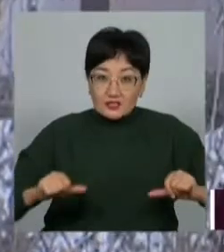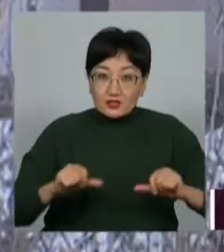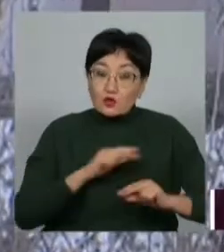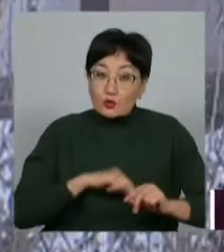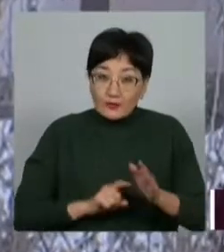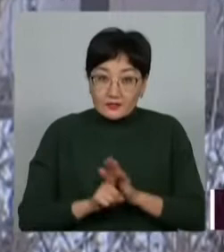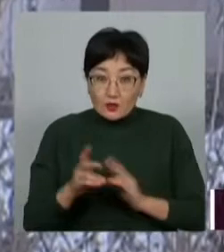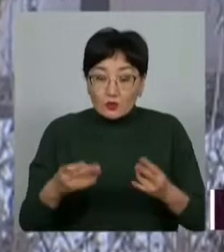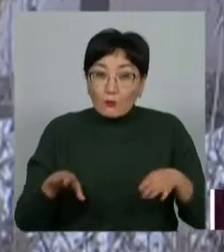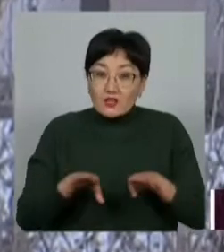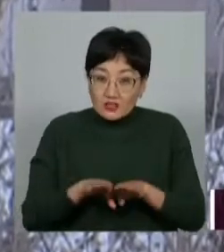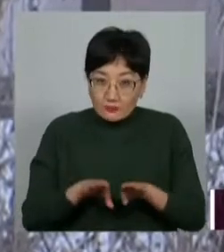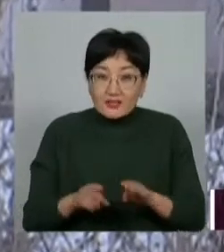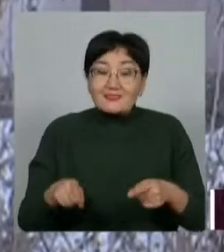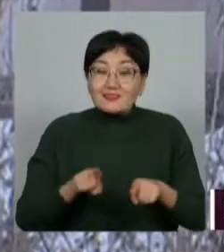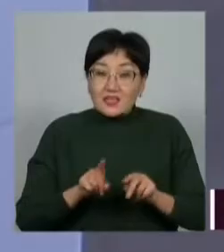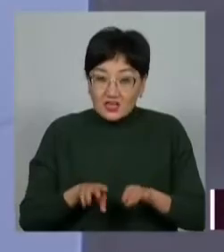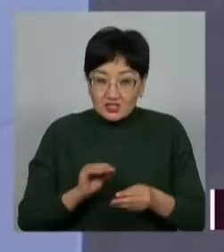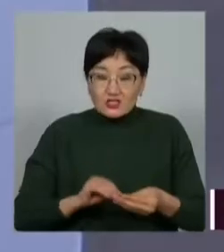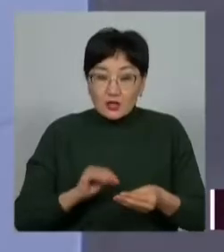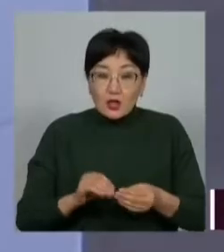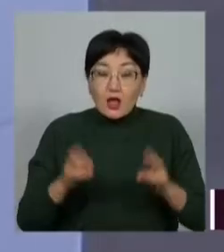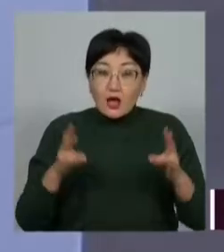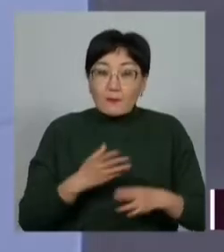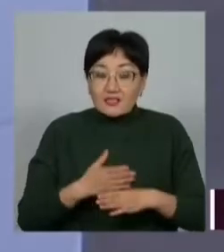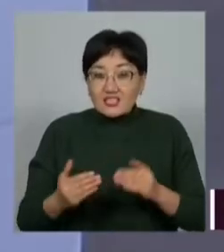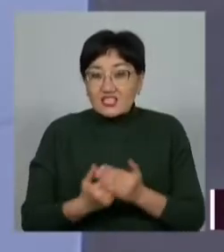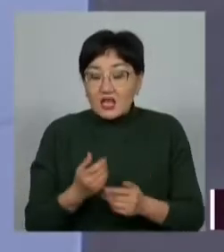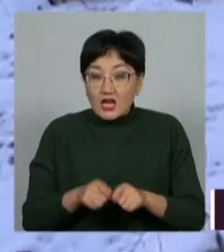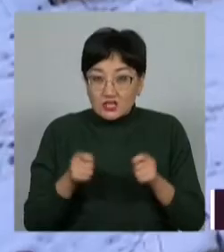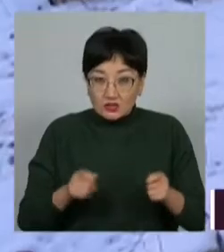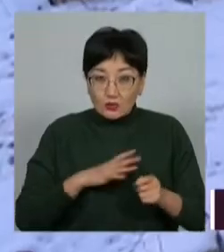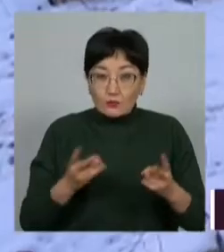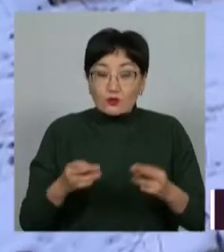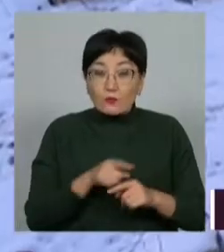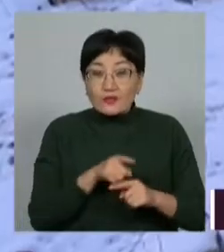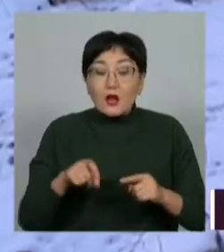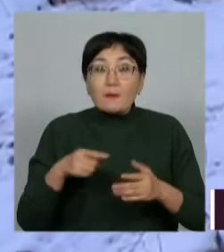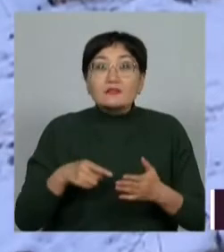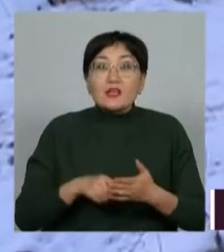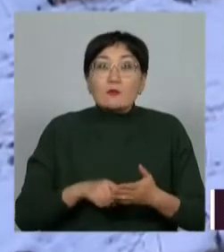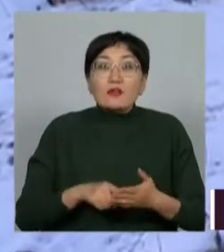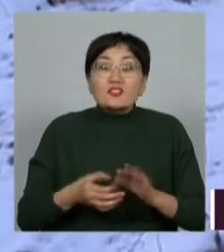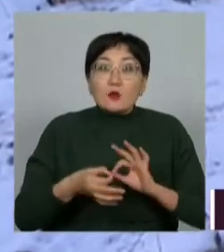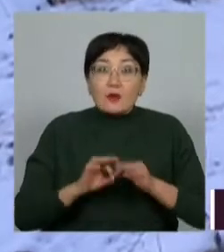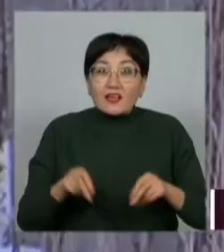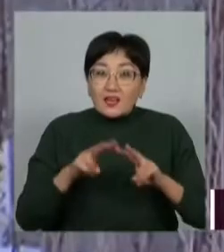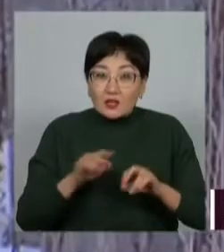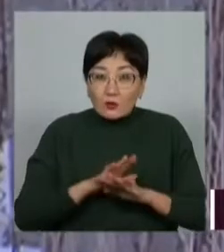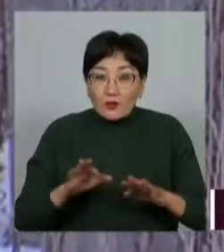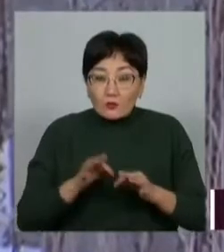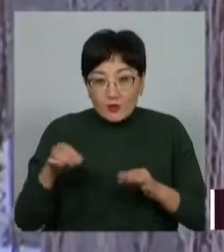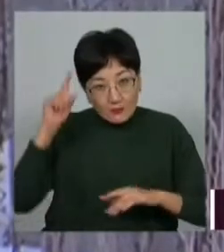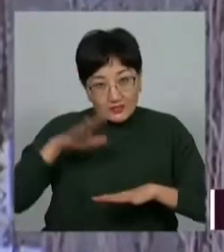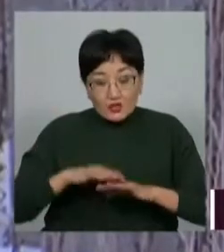құрылған, бірақ жабулы қалған қазанның қақпағы апаттан кейін қайта ашылып отыр. Ал содан бері мәселенің майшаммен қаралмауына